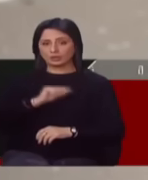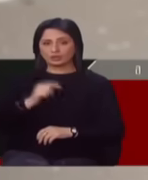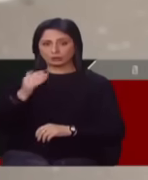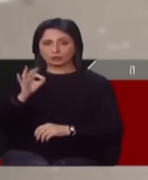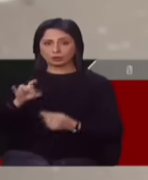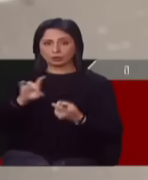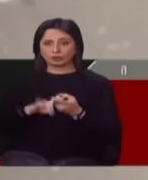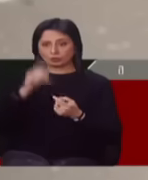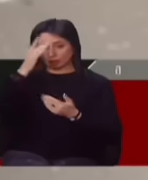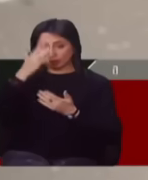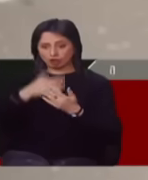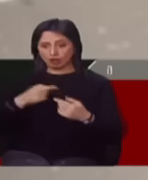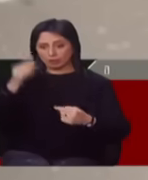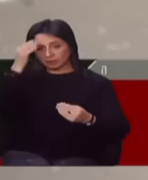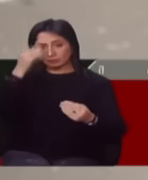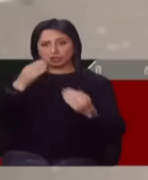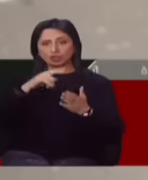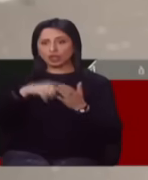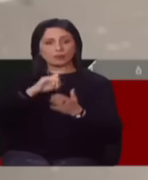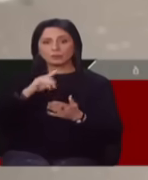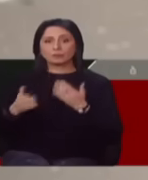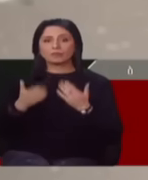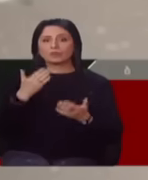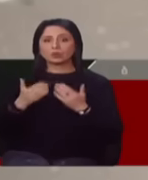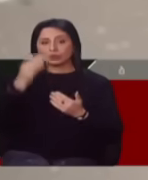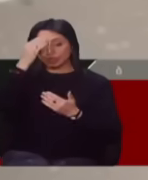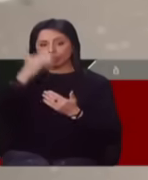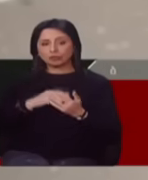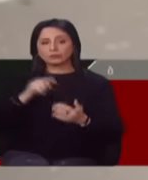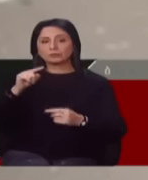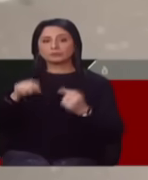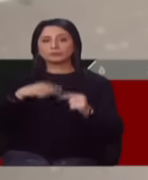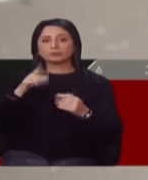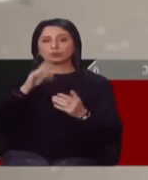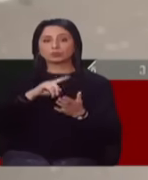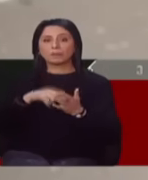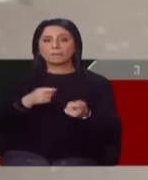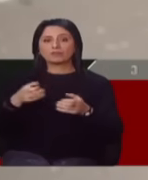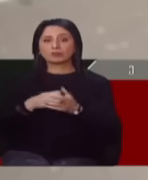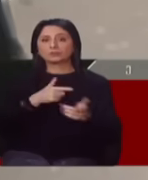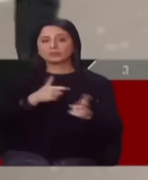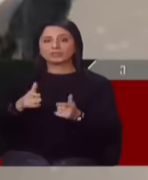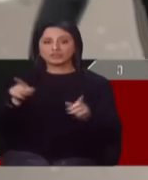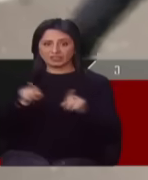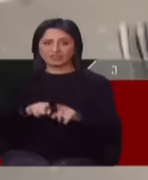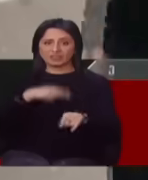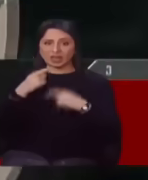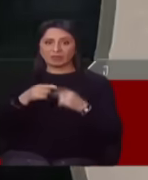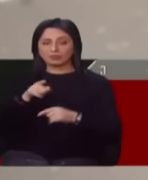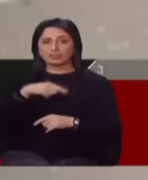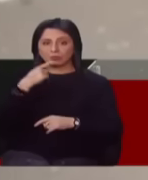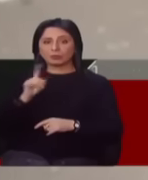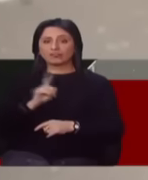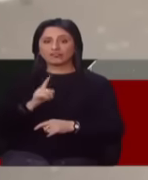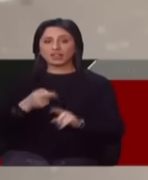მასთან დაკავშირებით შინაარსობრივ მსჯელობა აღარ იქნება, თუმცა შინაარსობრივ მსჯელობისთვის მართველი გუნდი მზადყოფნას ისევ გამოთქვამს, ისინი